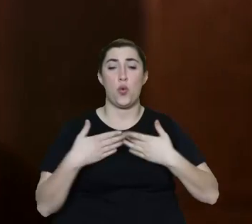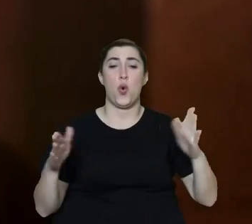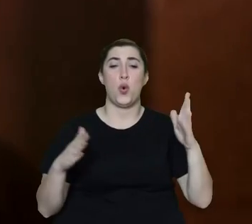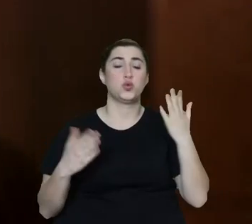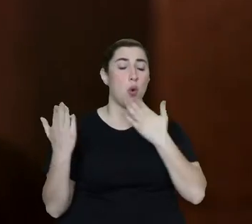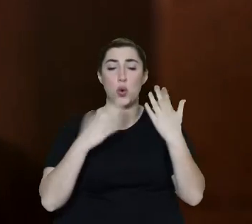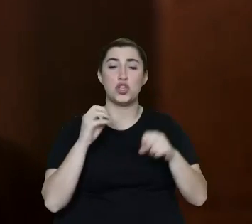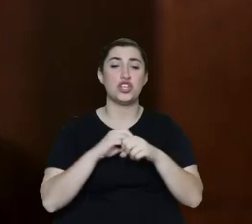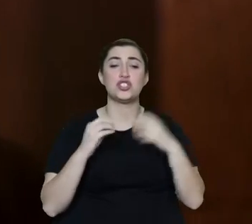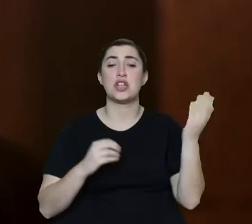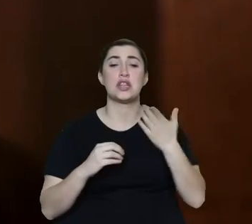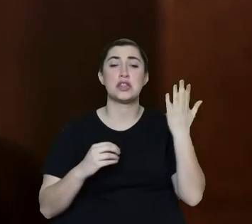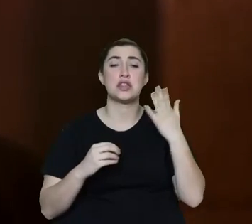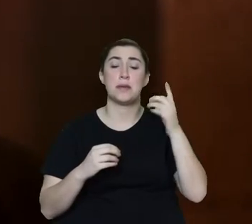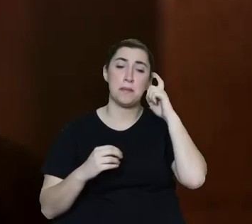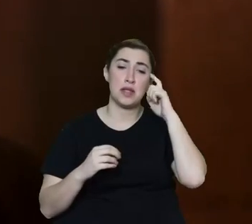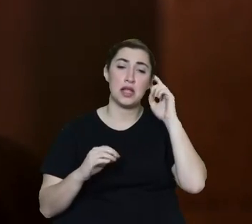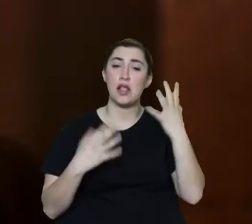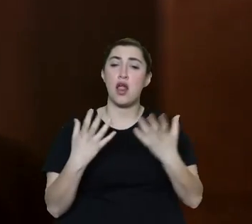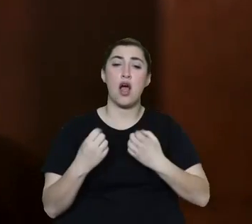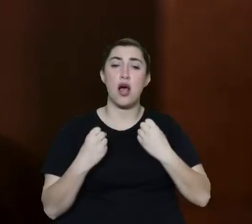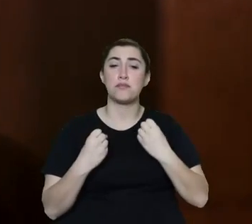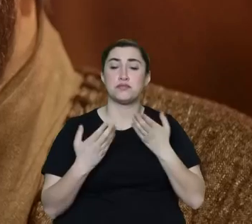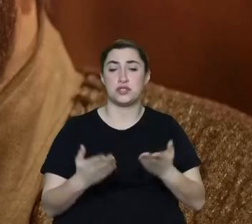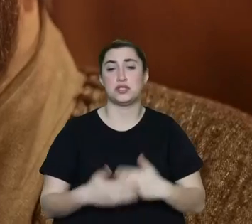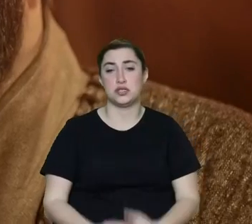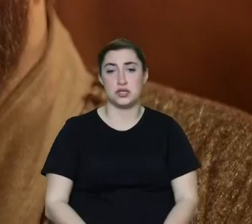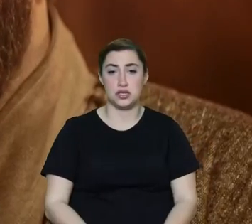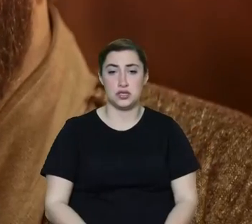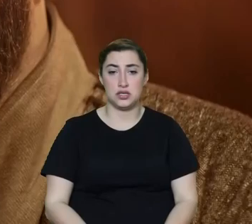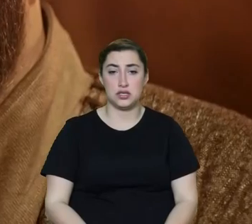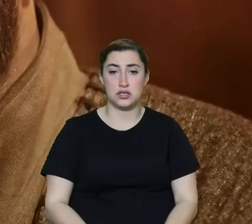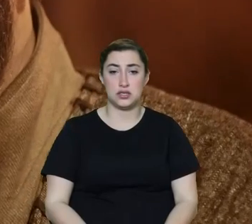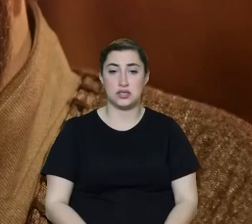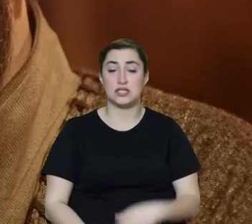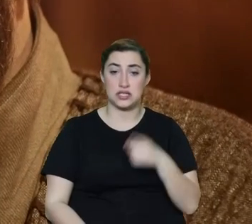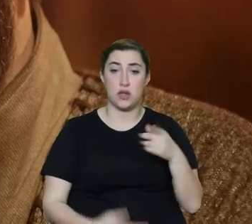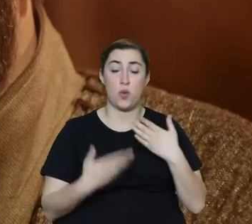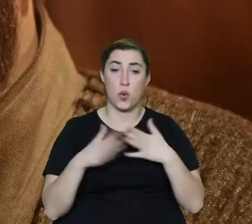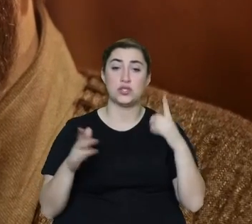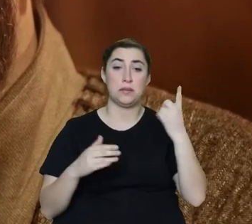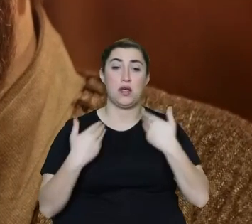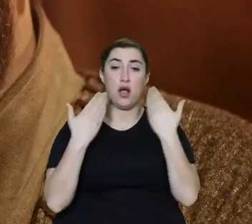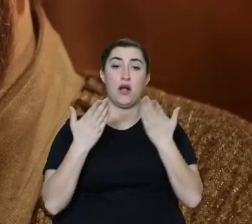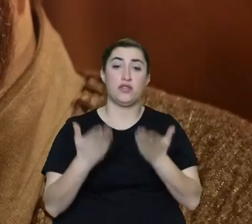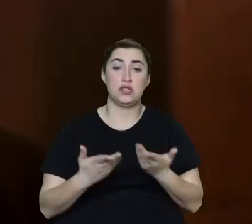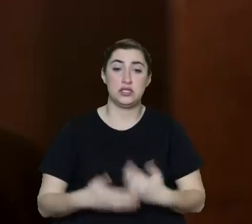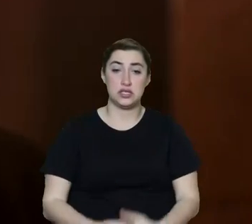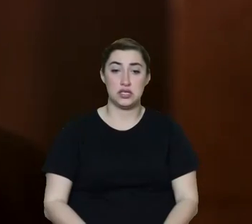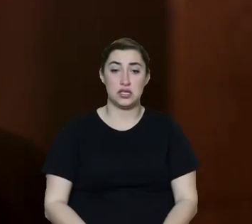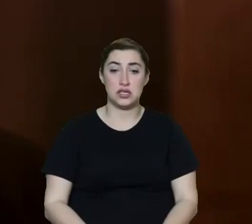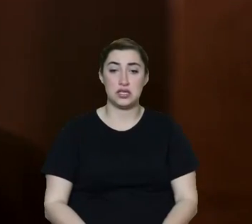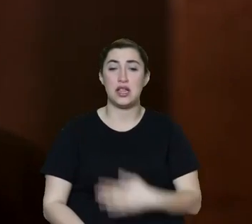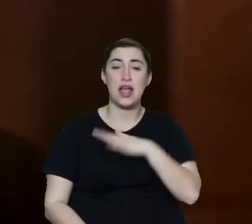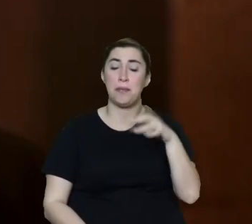koca medreselerde nice ulu alimlerden ilim tahsil etmişsin. Sanki koskoca bir kadısın.